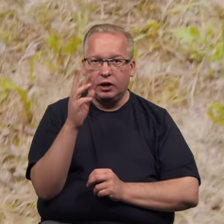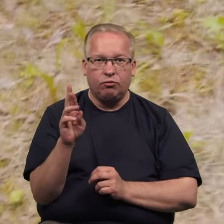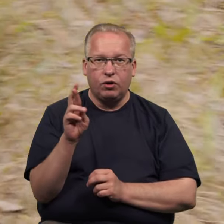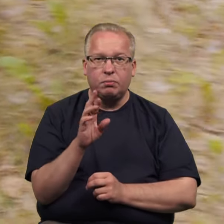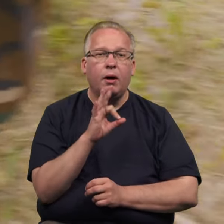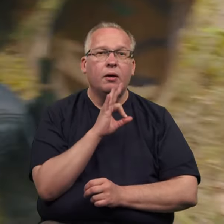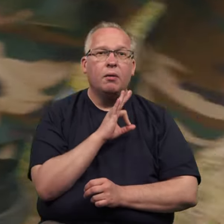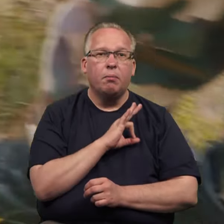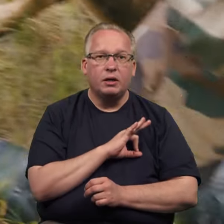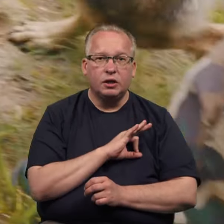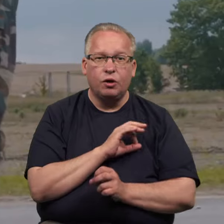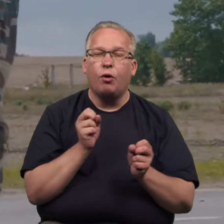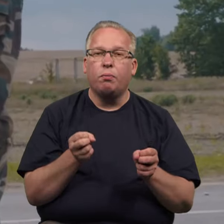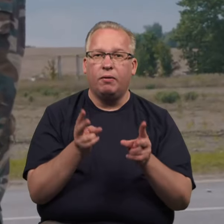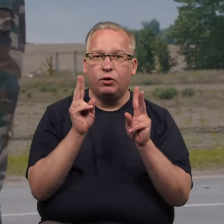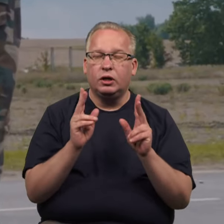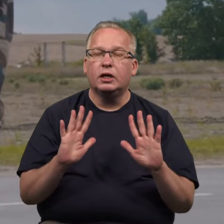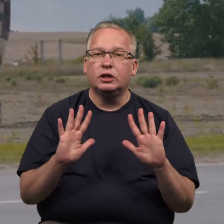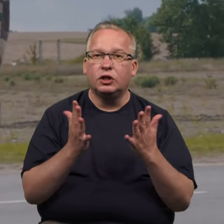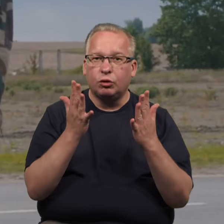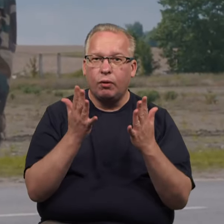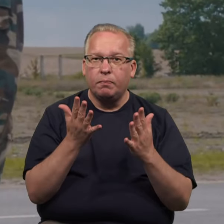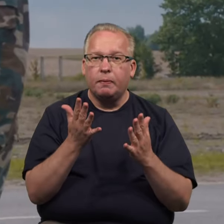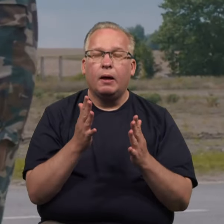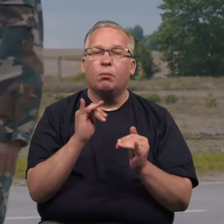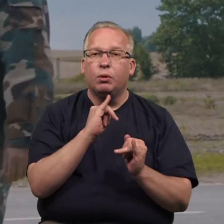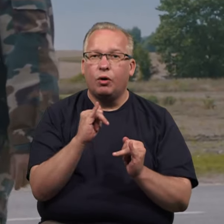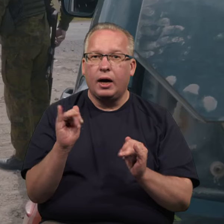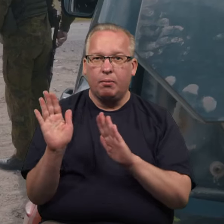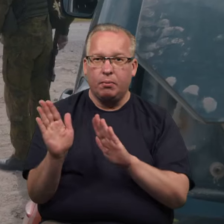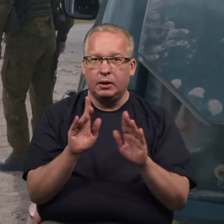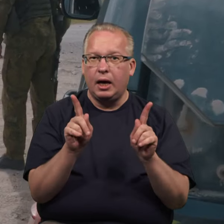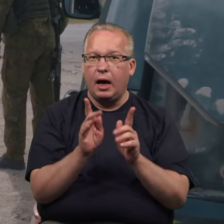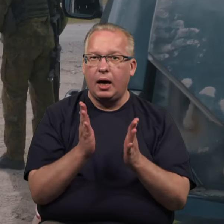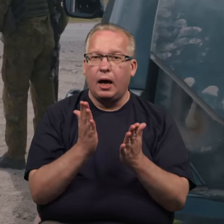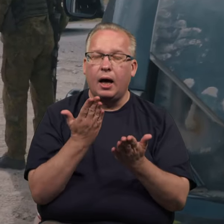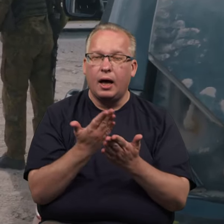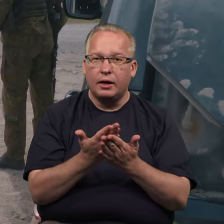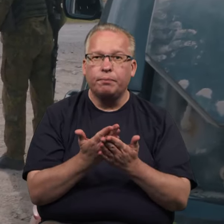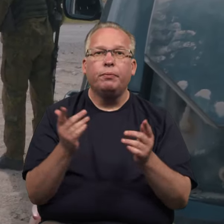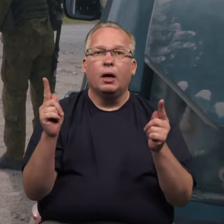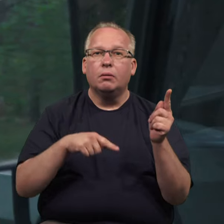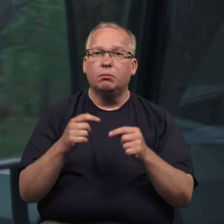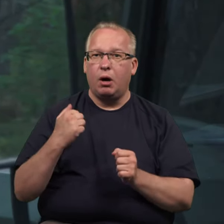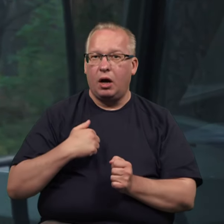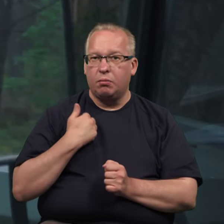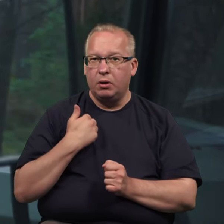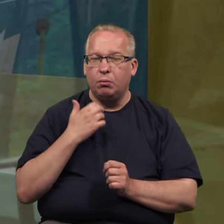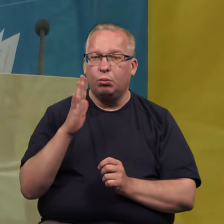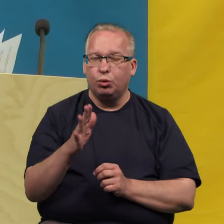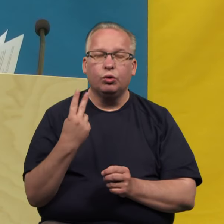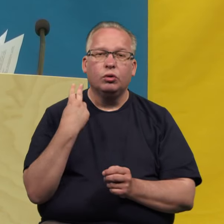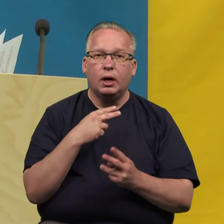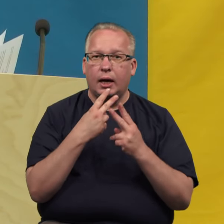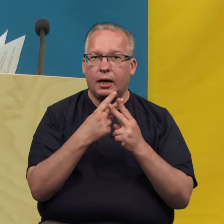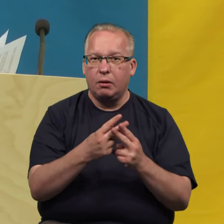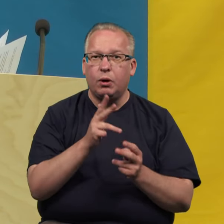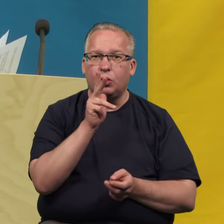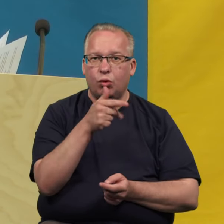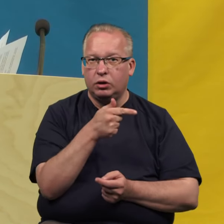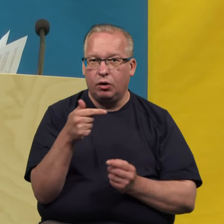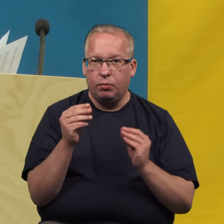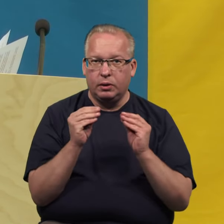Respubliką, pasinaudojant ekstremaliąją situaciją, nepaprastąją padėtimi ar mobilizaciją. Tas, kas padarė šio straipsnio